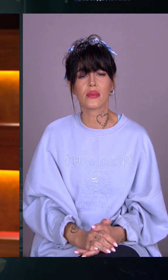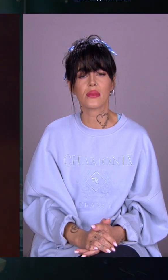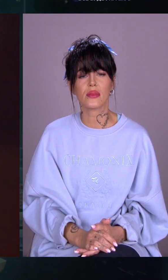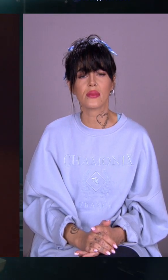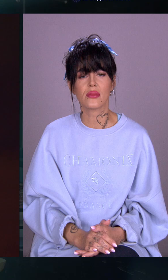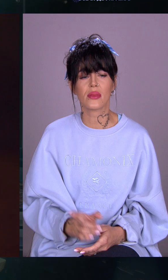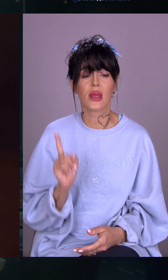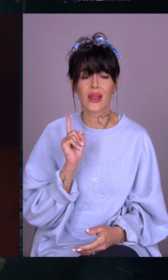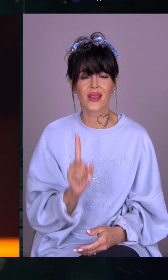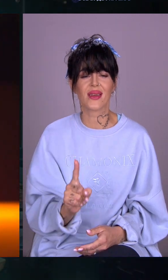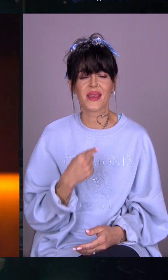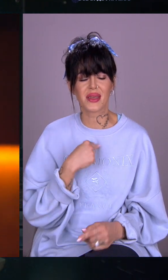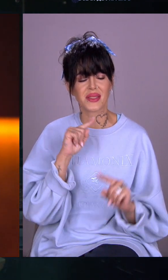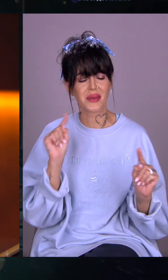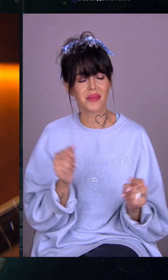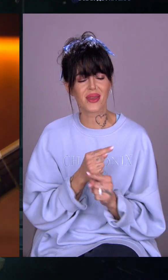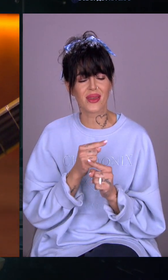Але я співаю лише про тебе.